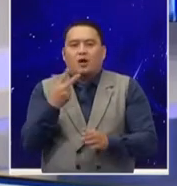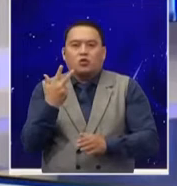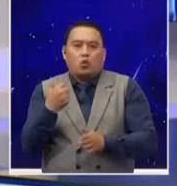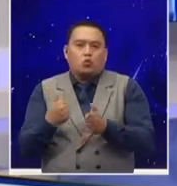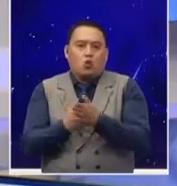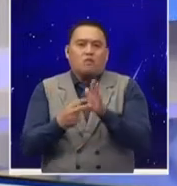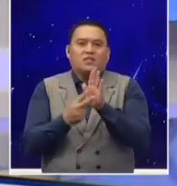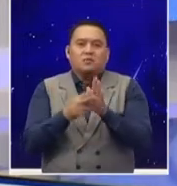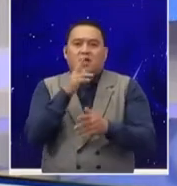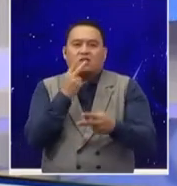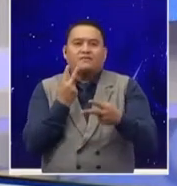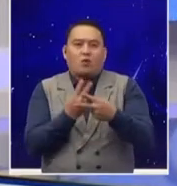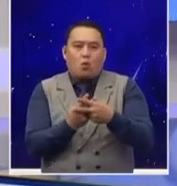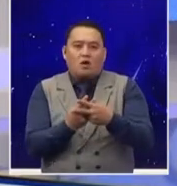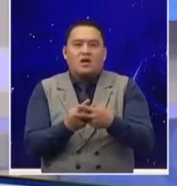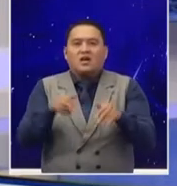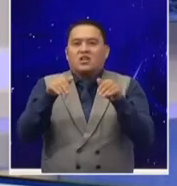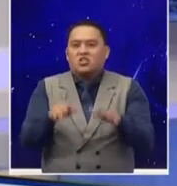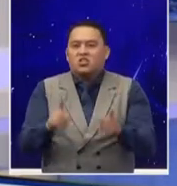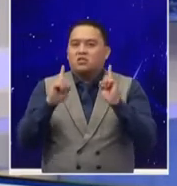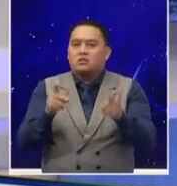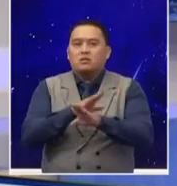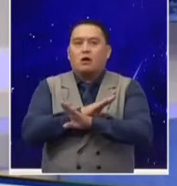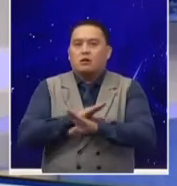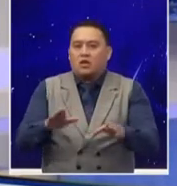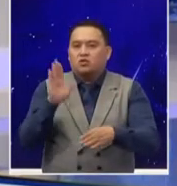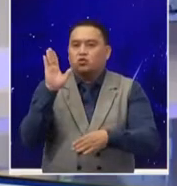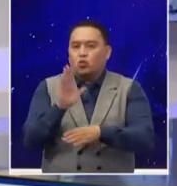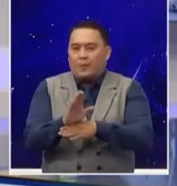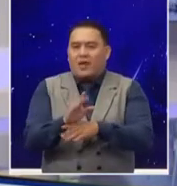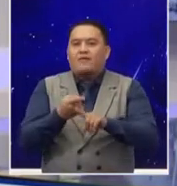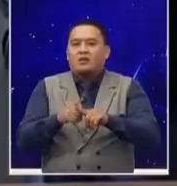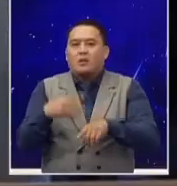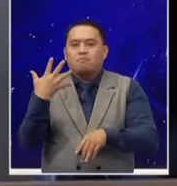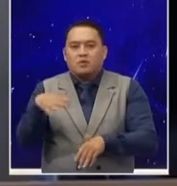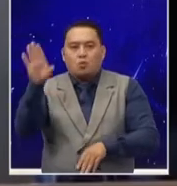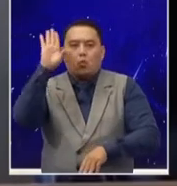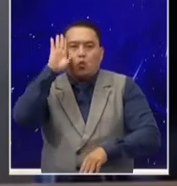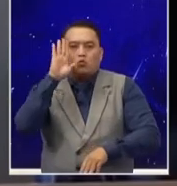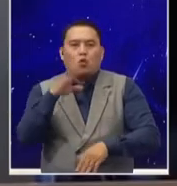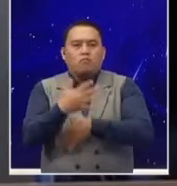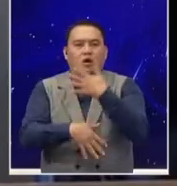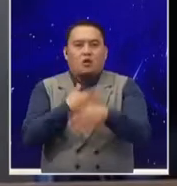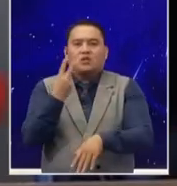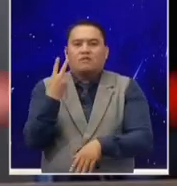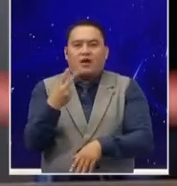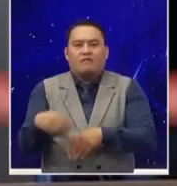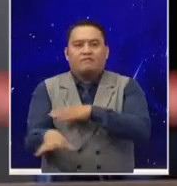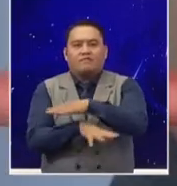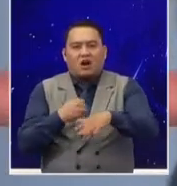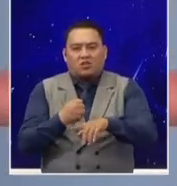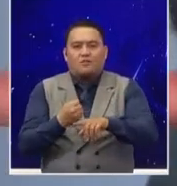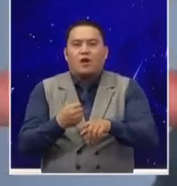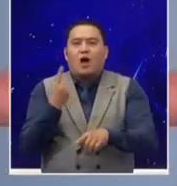до 8 лет. Осужденные с решением судьи не согласились. Пятерых мужчин признали виновными в погромах, еще двоих в